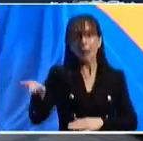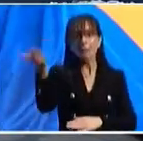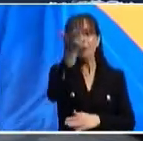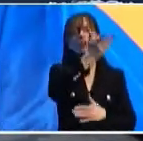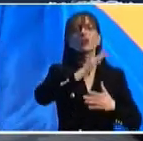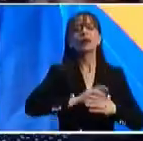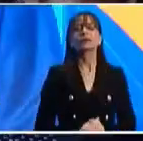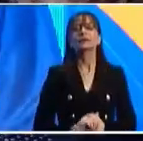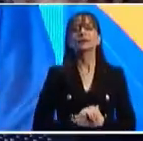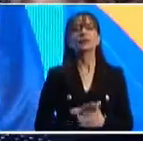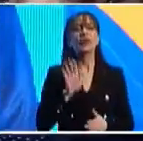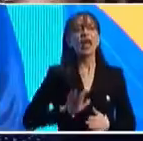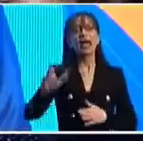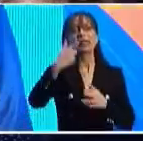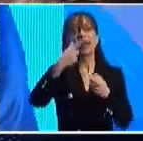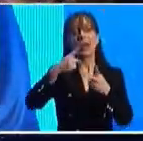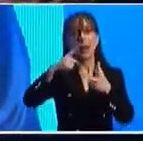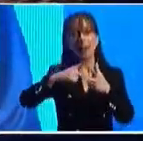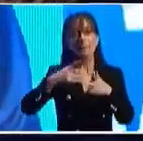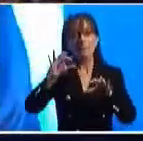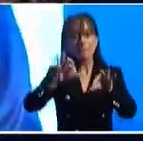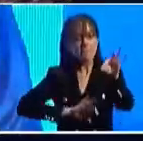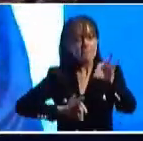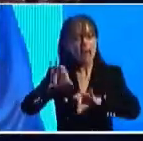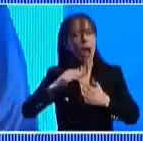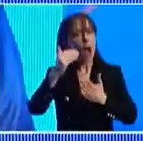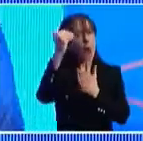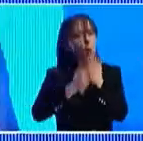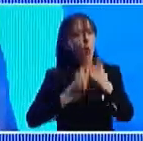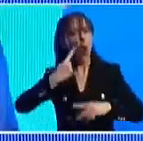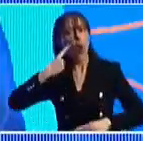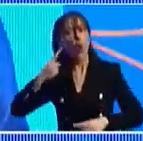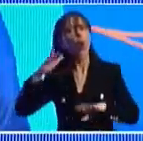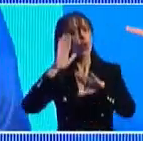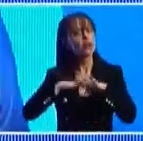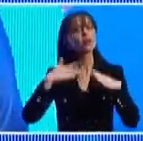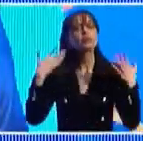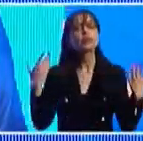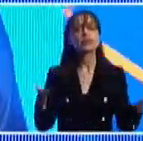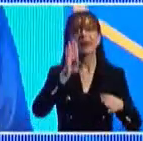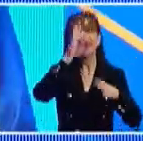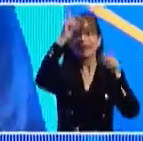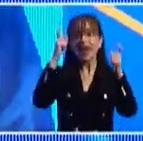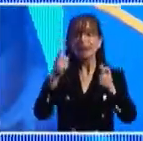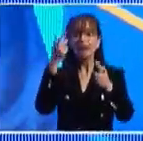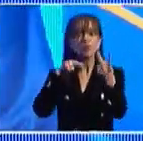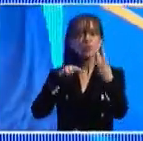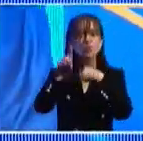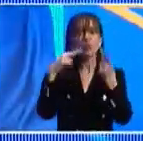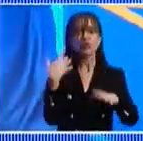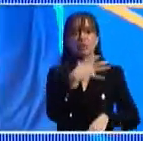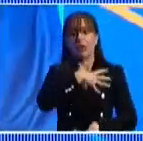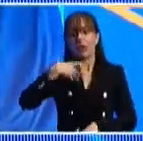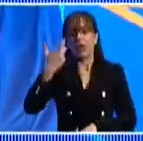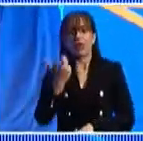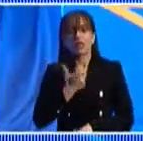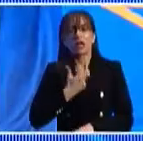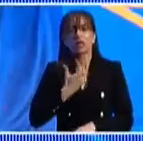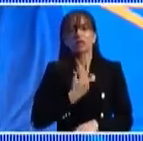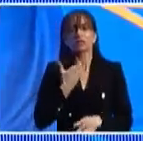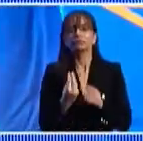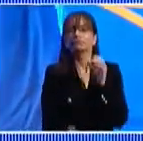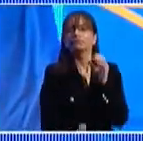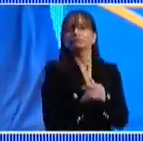bir plan ve programa göre yapacağız. Bu noktada sizlere İstanbul'un ulaşım anayasası olacak